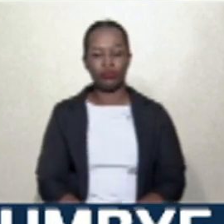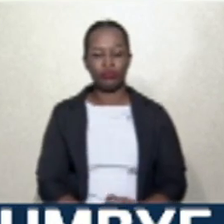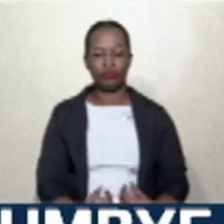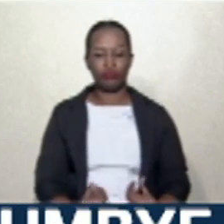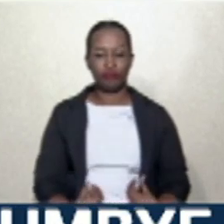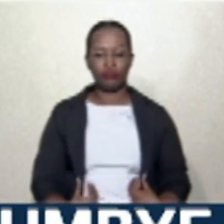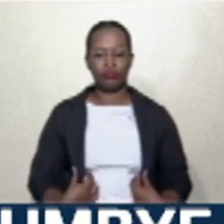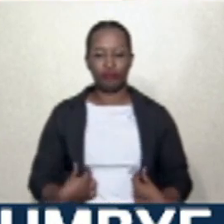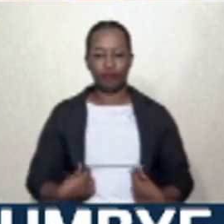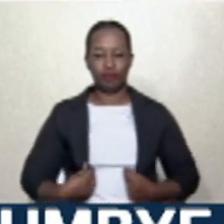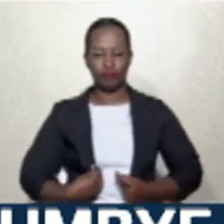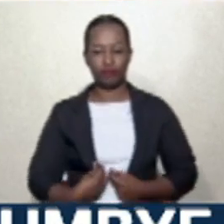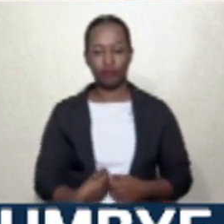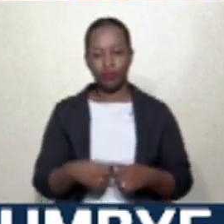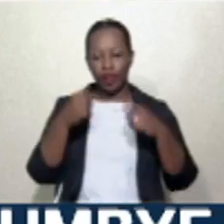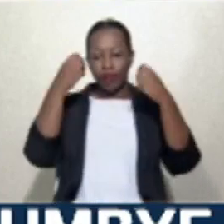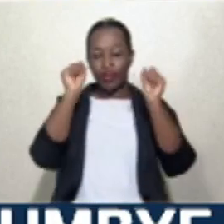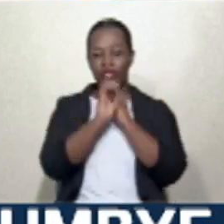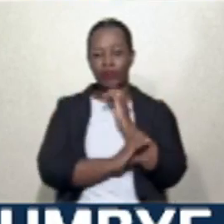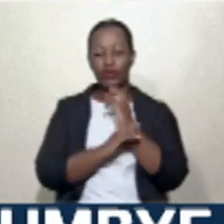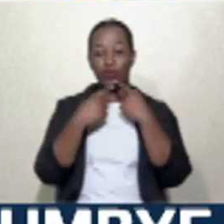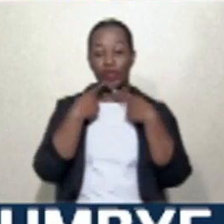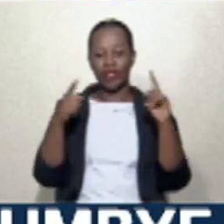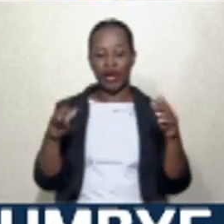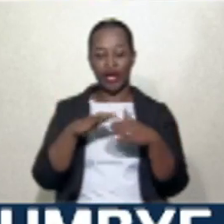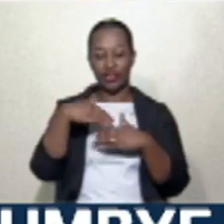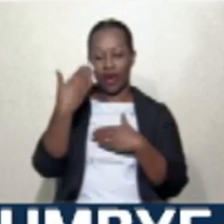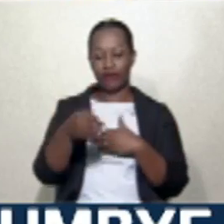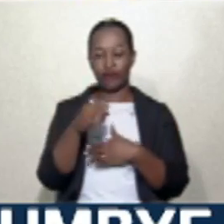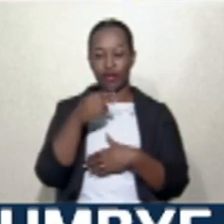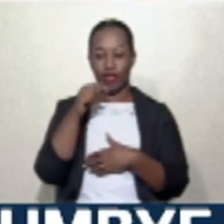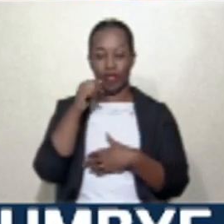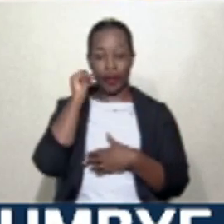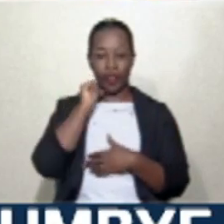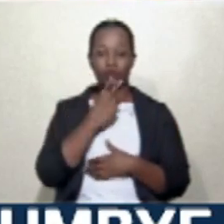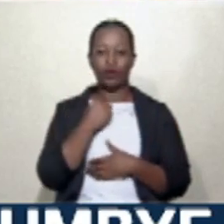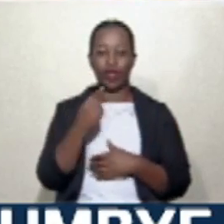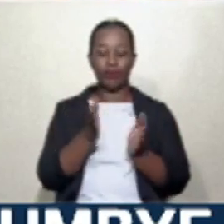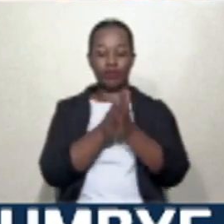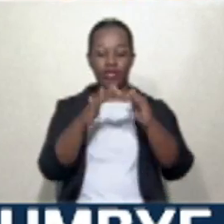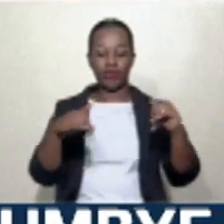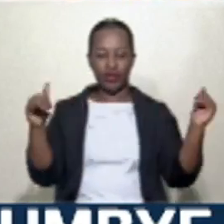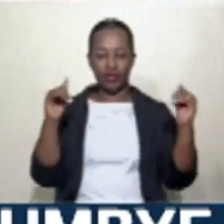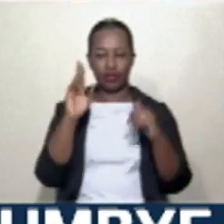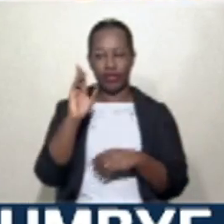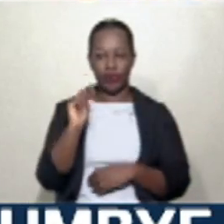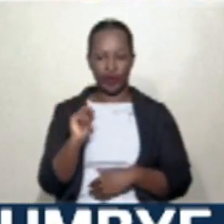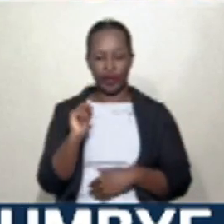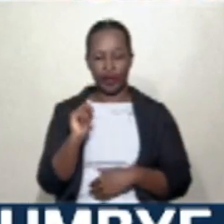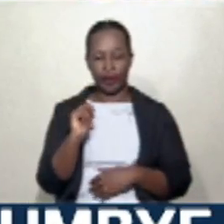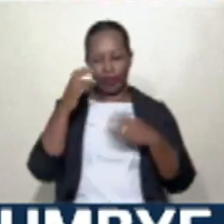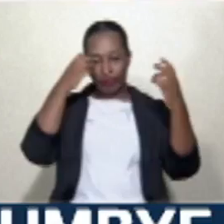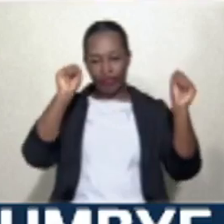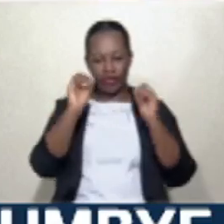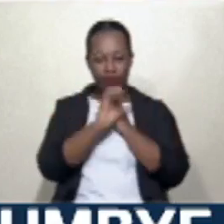muntu. Umukuru w'igihugu yatangaje ibi nyuma yaho kuri uyu wa kabiri mu nteko rusange y'umuryango w'abibumbye Perezida wa Repubulika ya